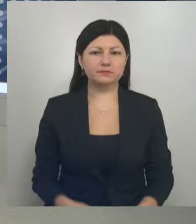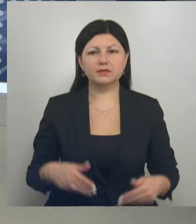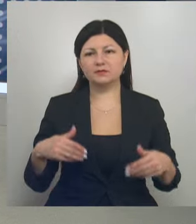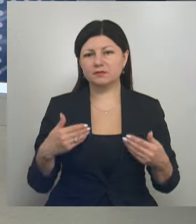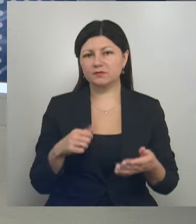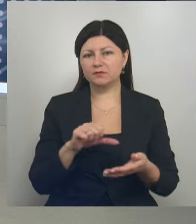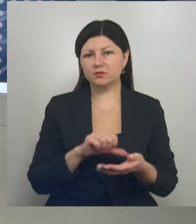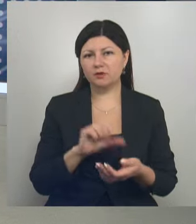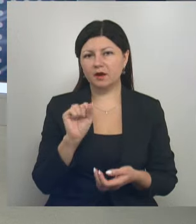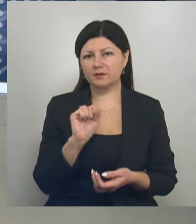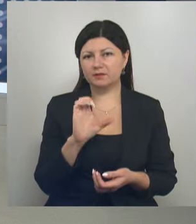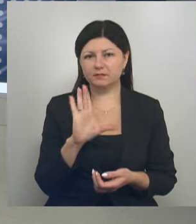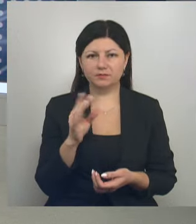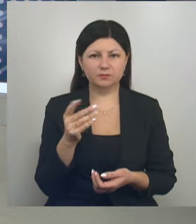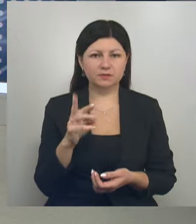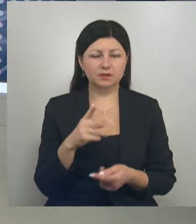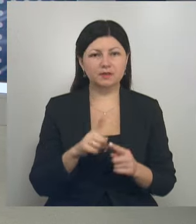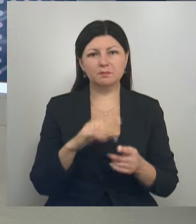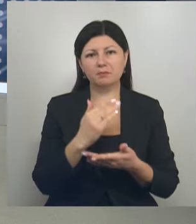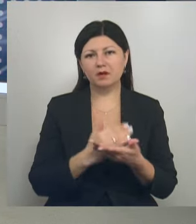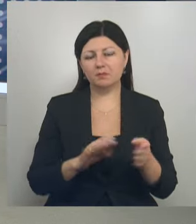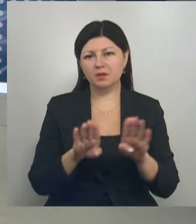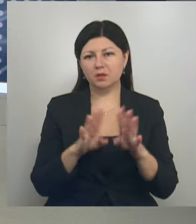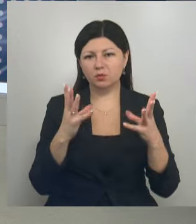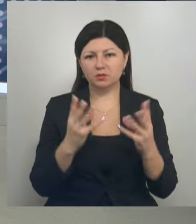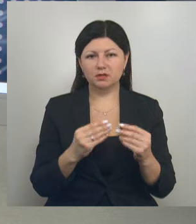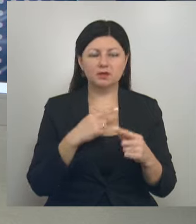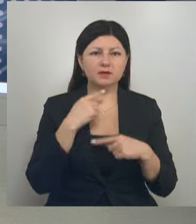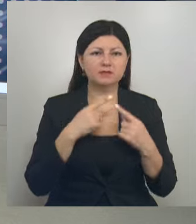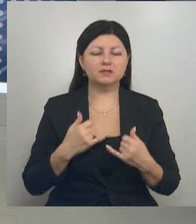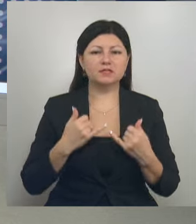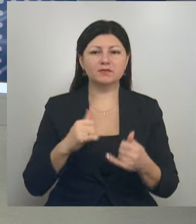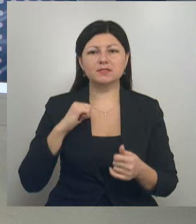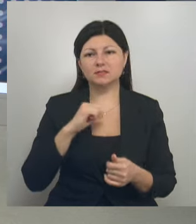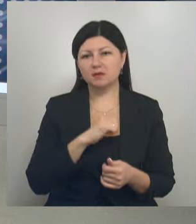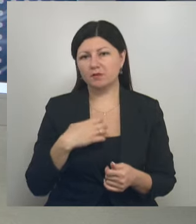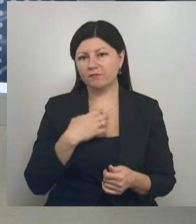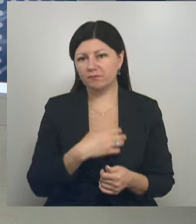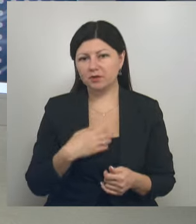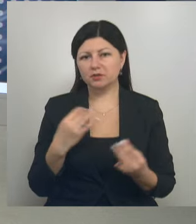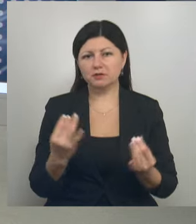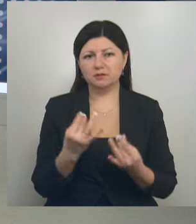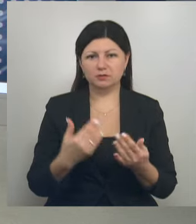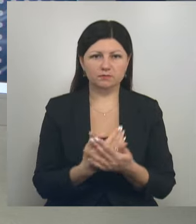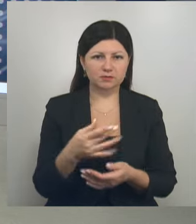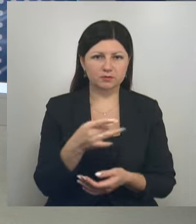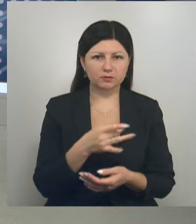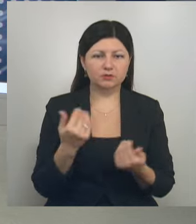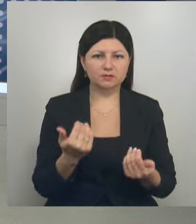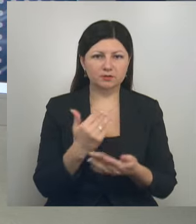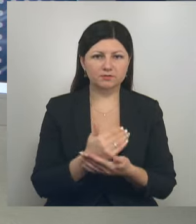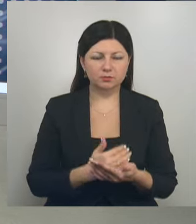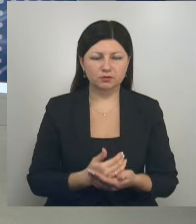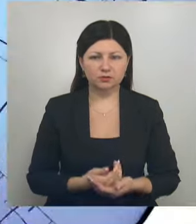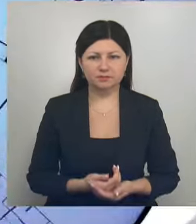Здравствуйте. В студии Анна Свидовская. Это программа «Такой день». Как всегда, для вас самые важные и интересные новости региона. Сегодня в